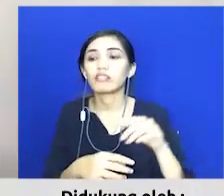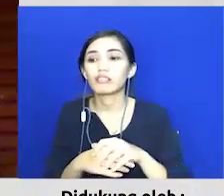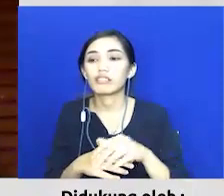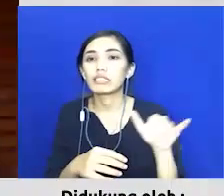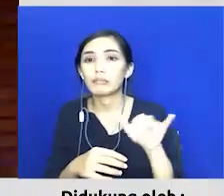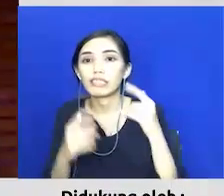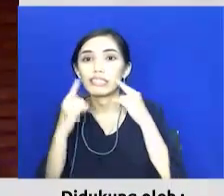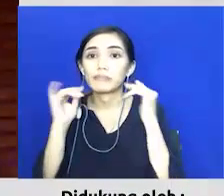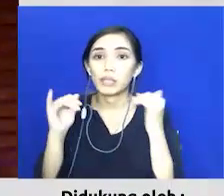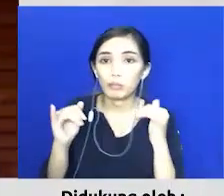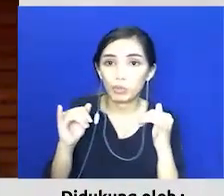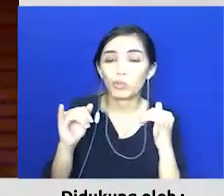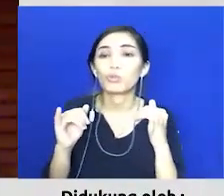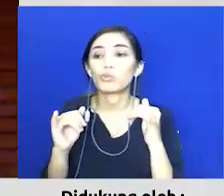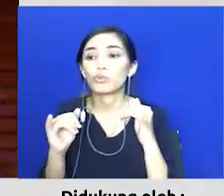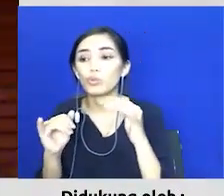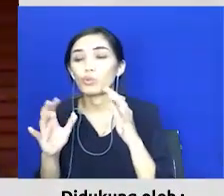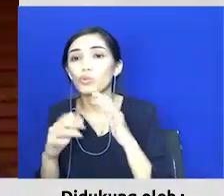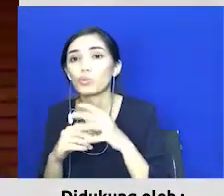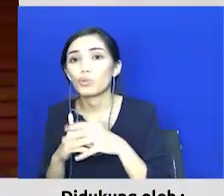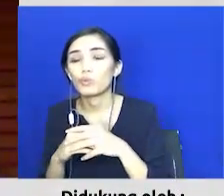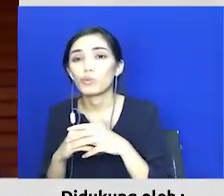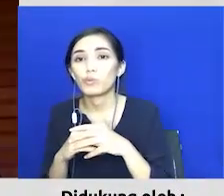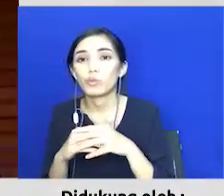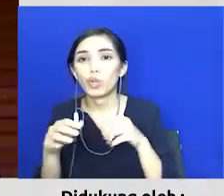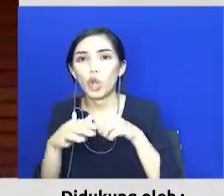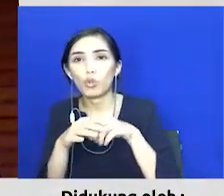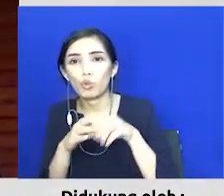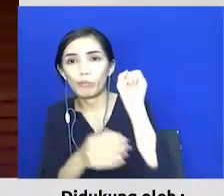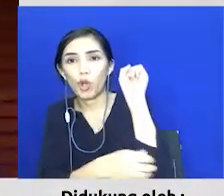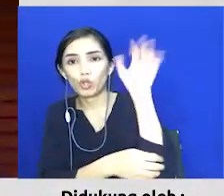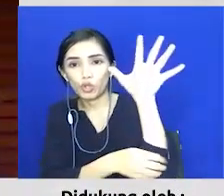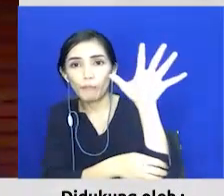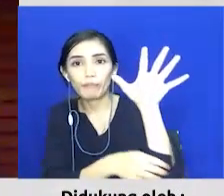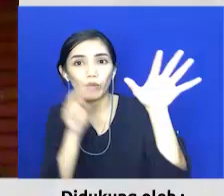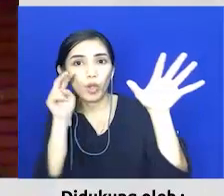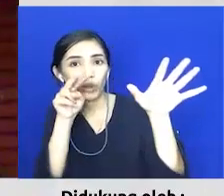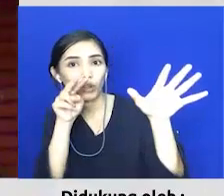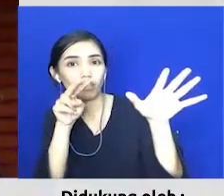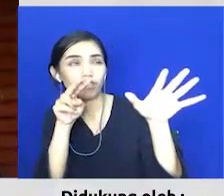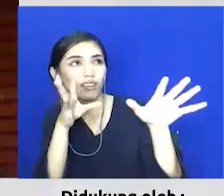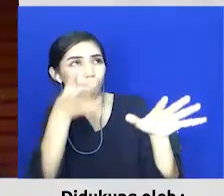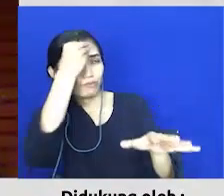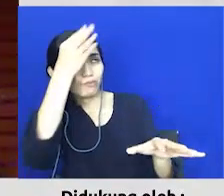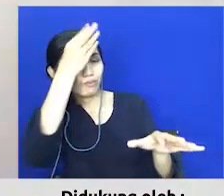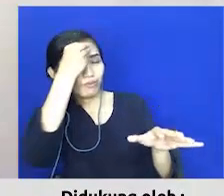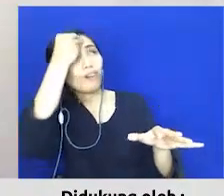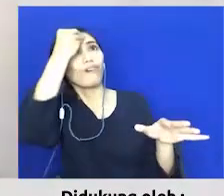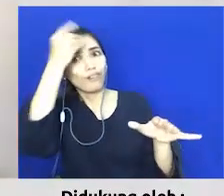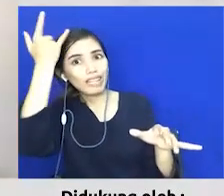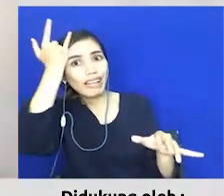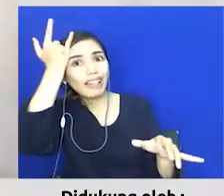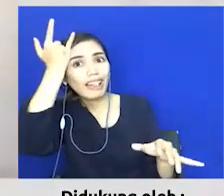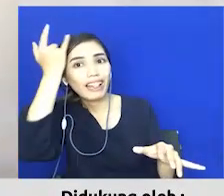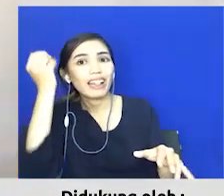gitu. Kita bisa membuat percakapan yang jadi lebih menarik gitu loh, daripada sebelum kita nonton gitu ya. Jadi kan